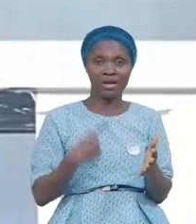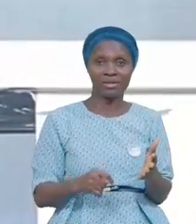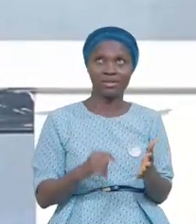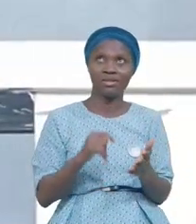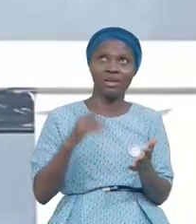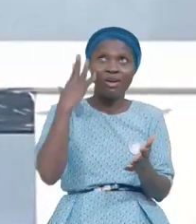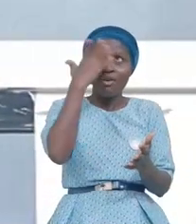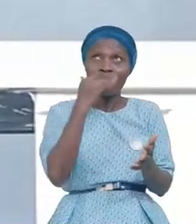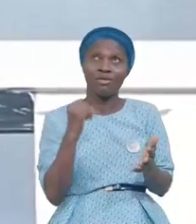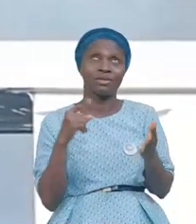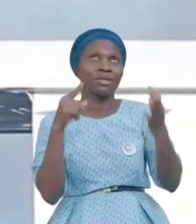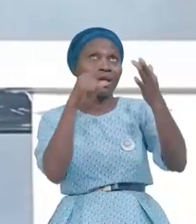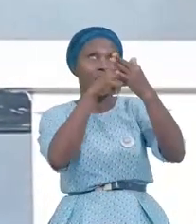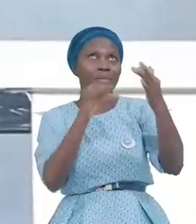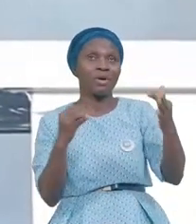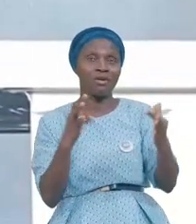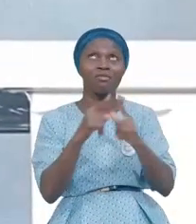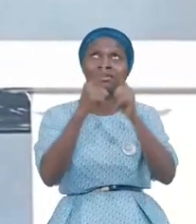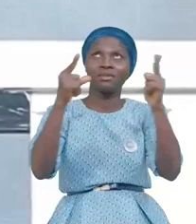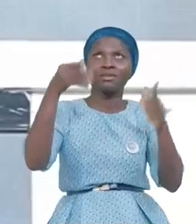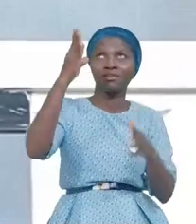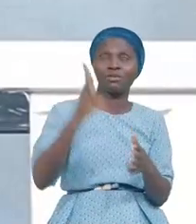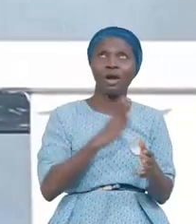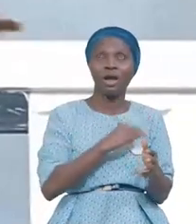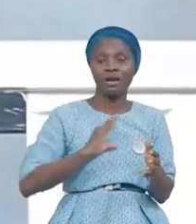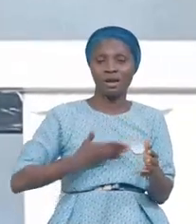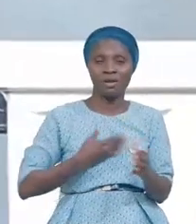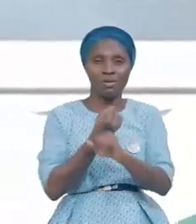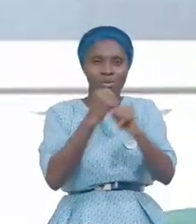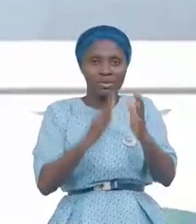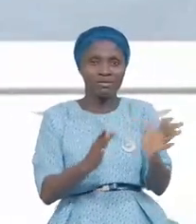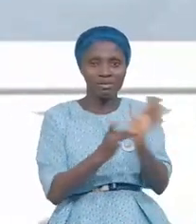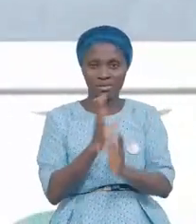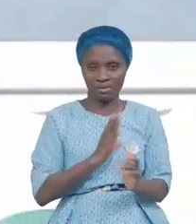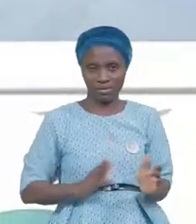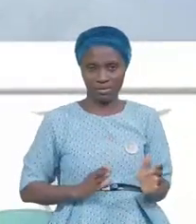du grand Dieu et de notre Sauveur Jésus-Christ.